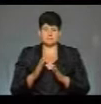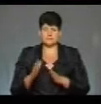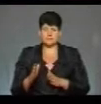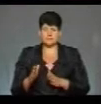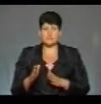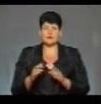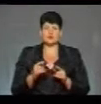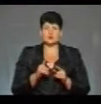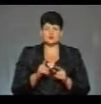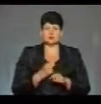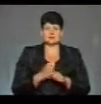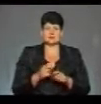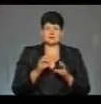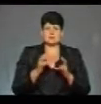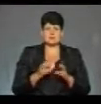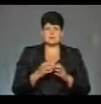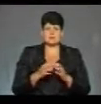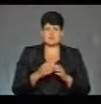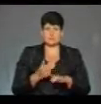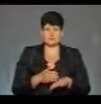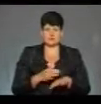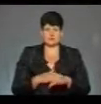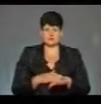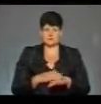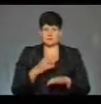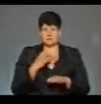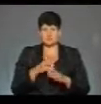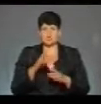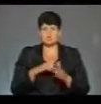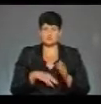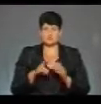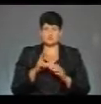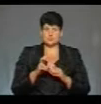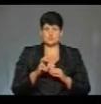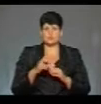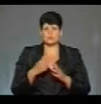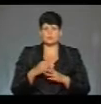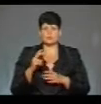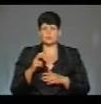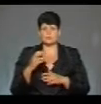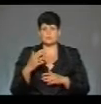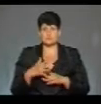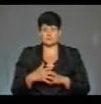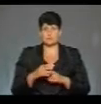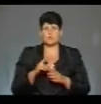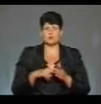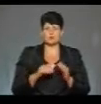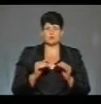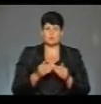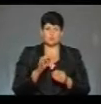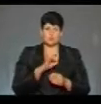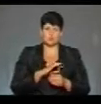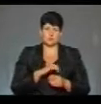що спричинило людині травму середньої тяжкості. Передбачає штраф від 200 до 500 неоподаткованих мінімумів доходів